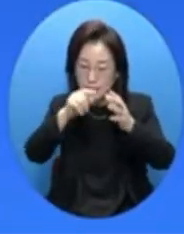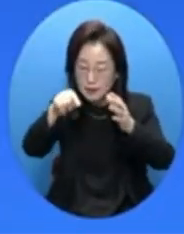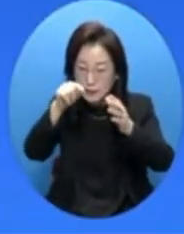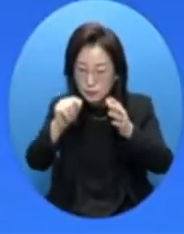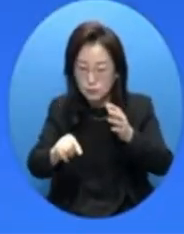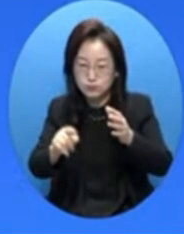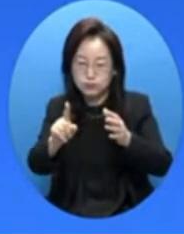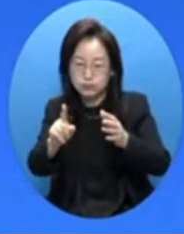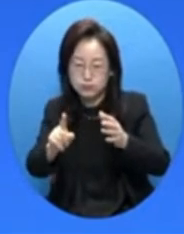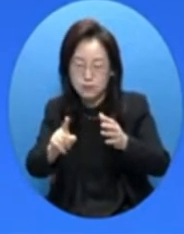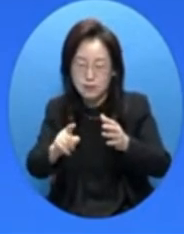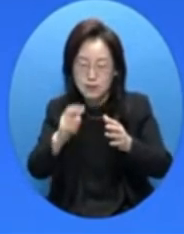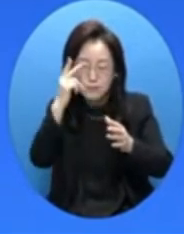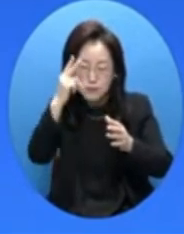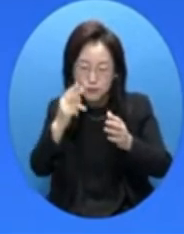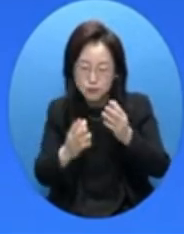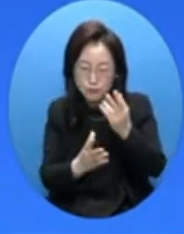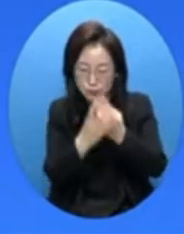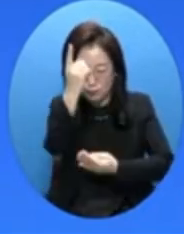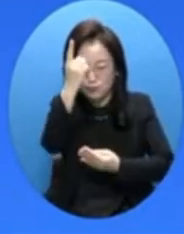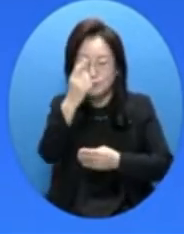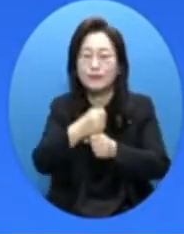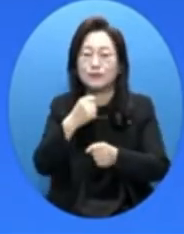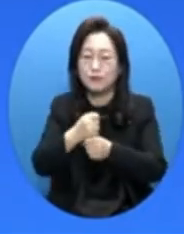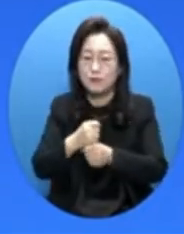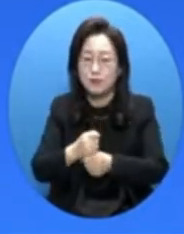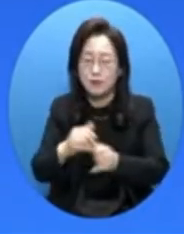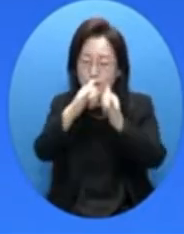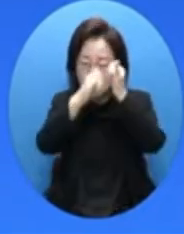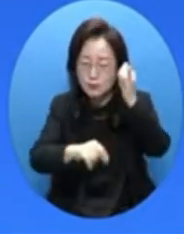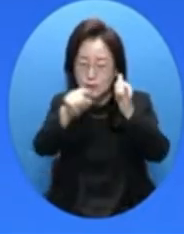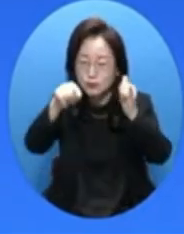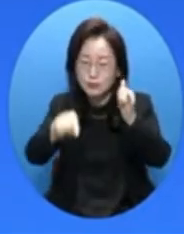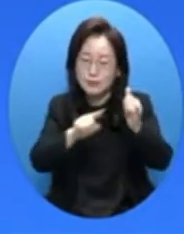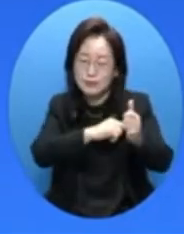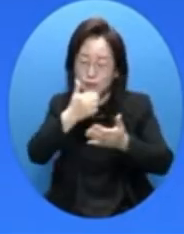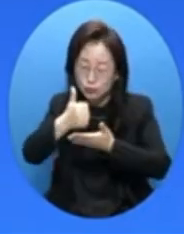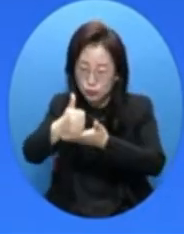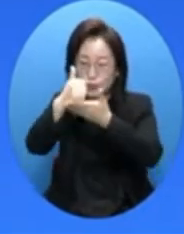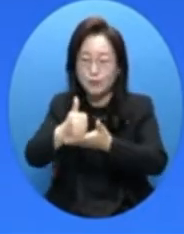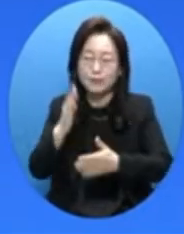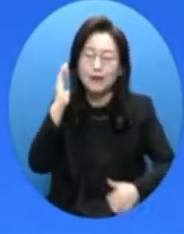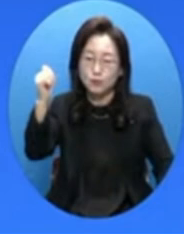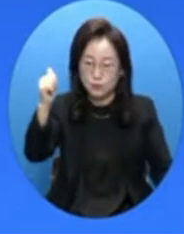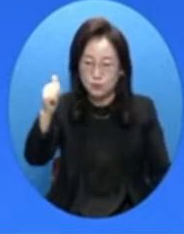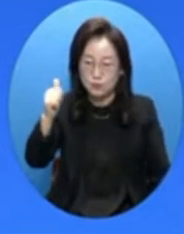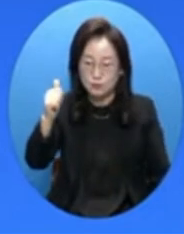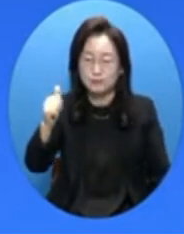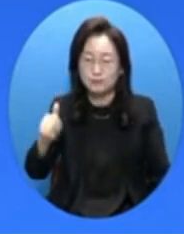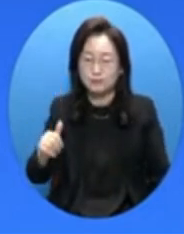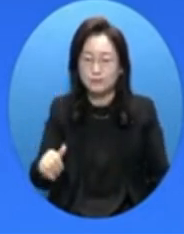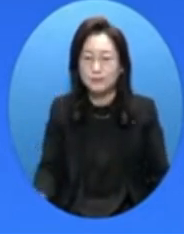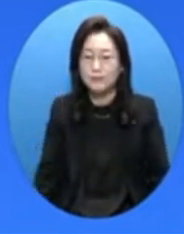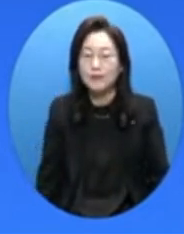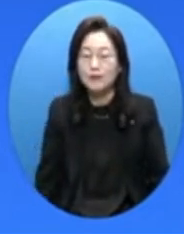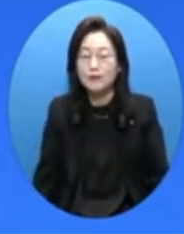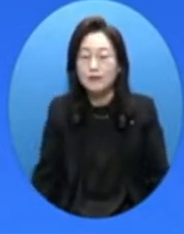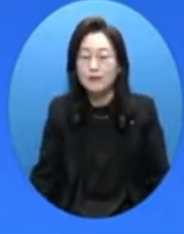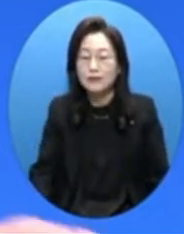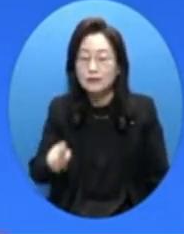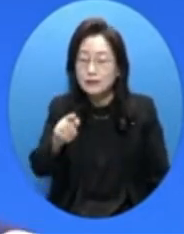위대한 미국을 건설하고 미국의 역사 가운데 가장 존경하는 대통령으로 남게 되었던 것입니다 그렇게 된